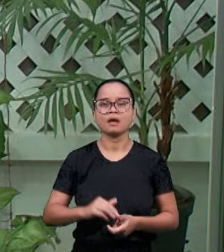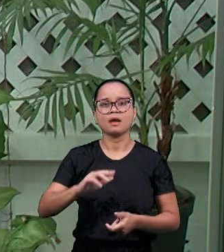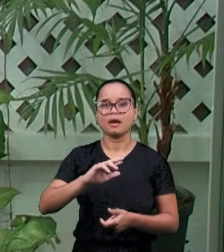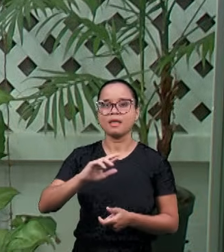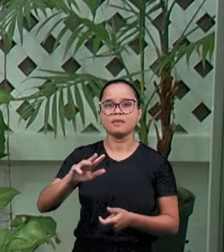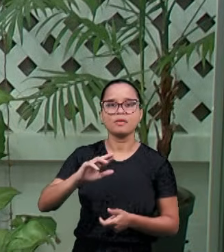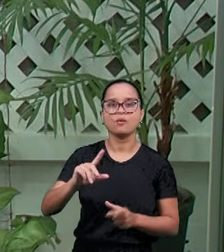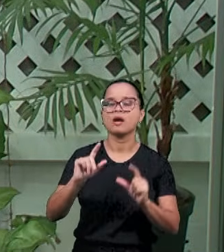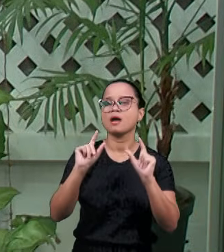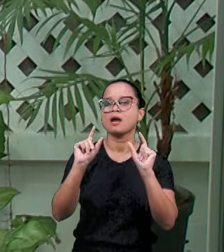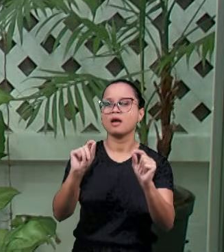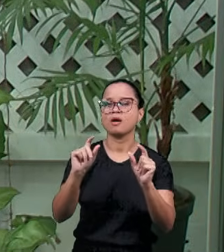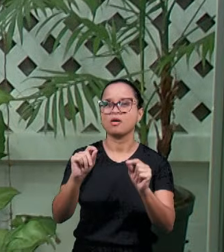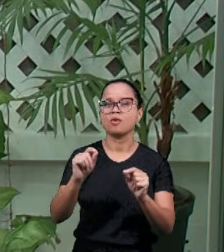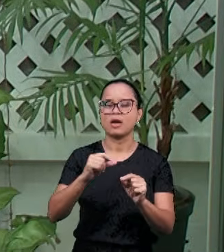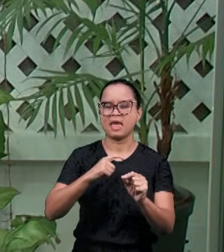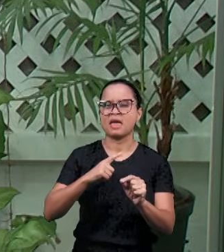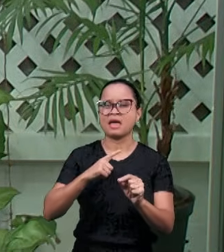exposants,